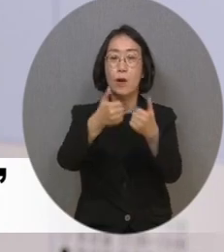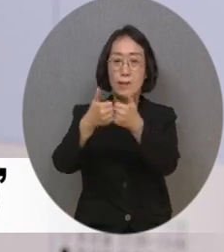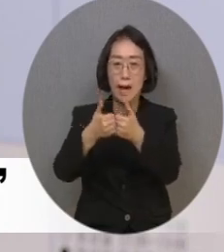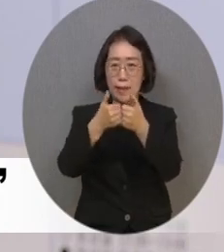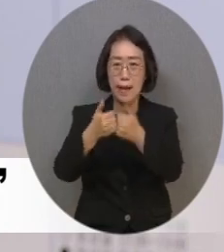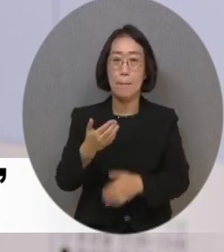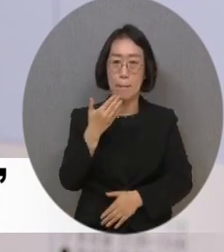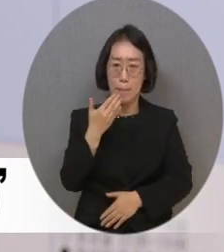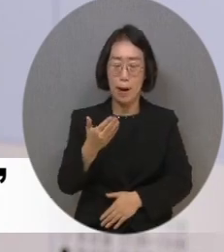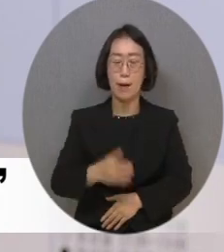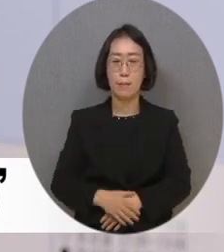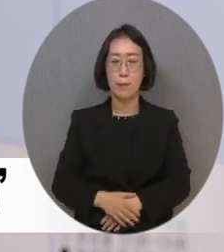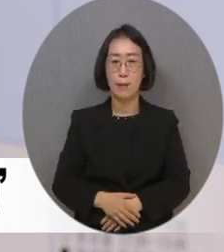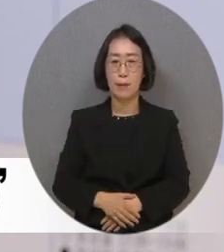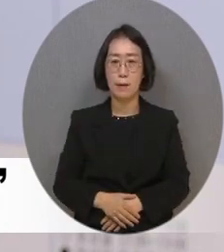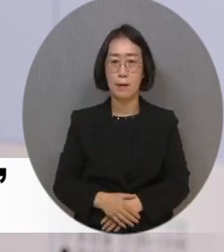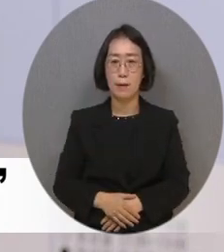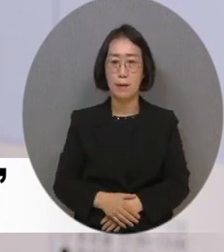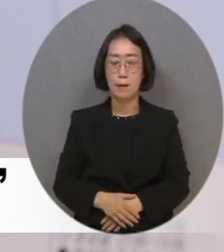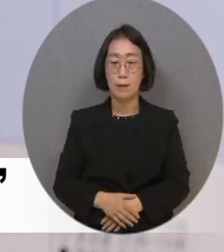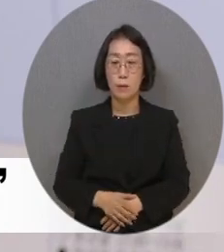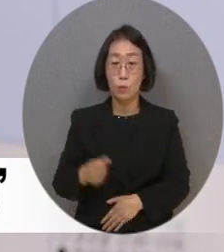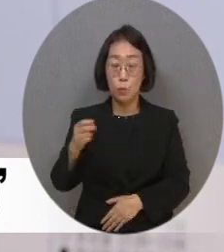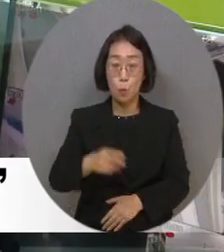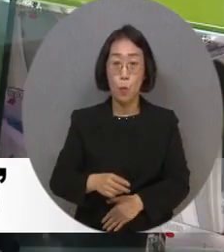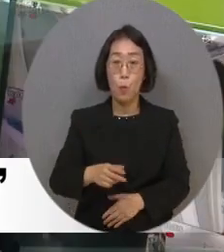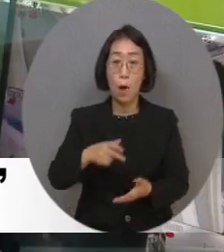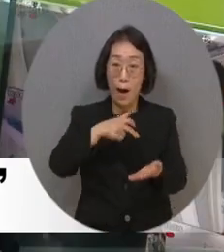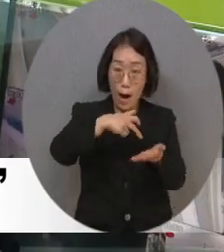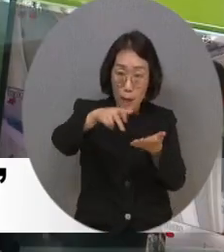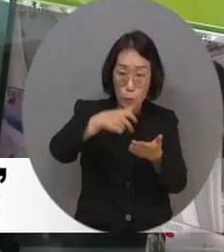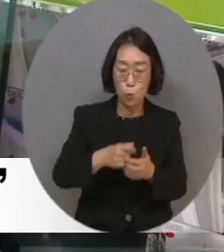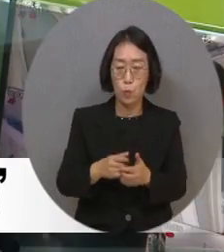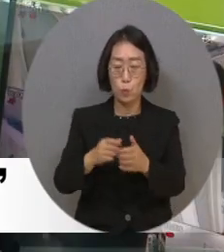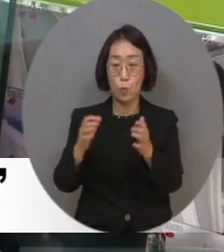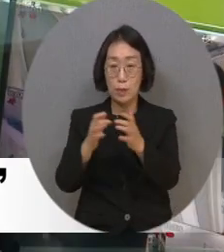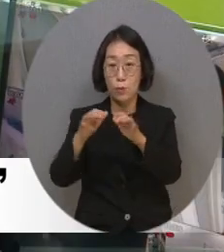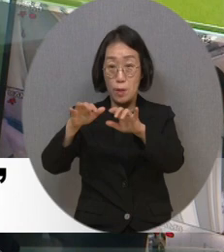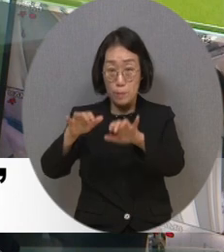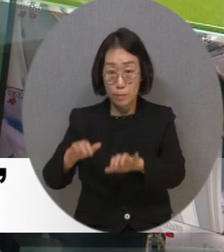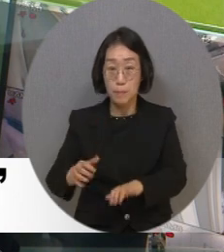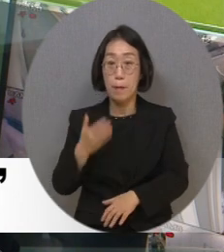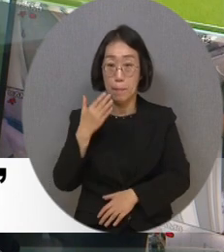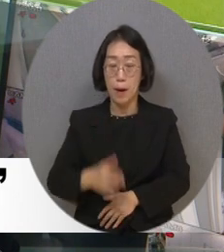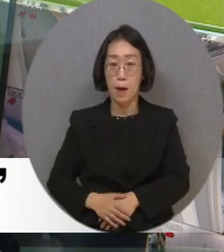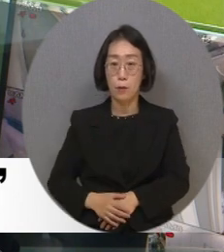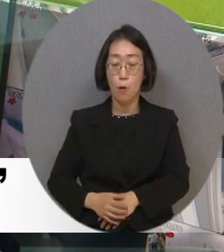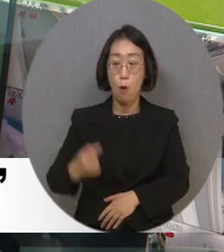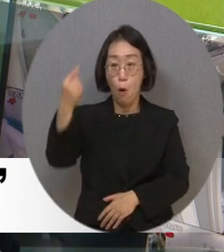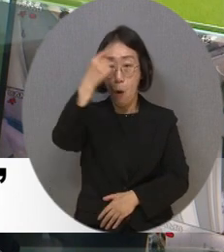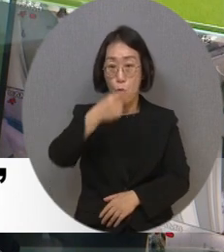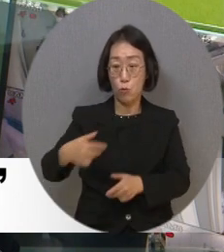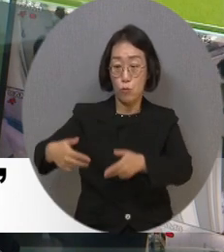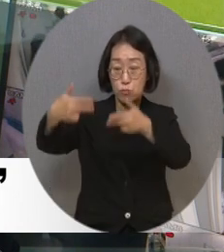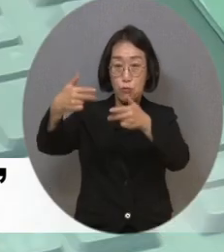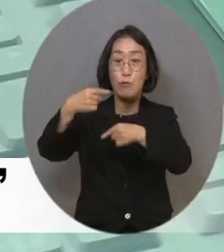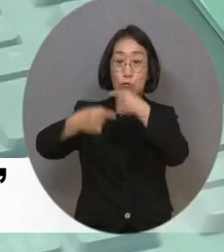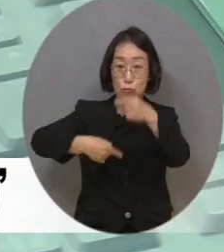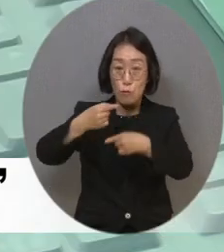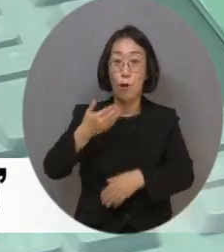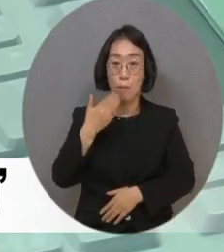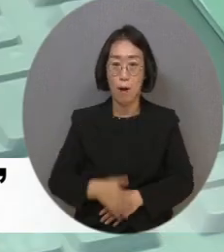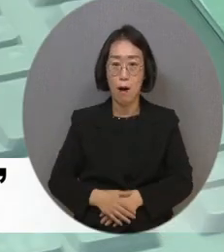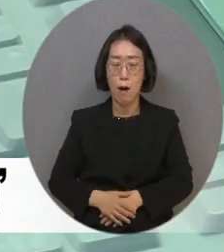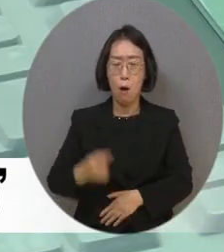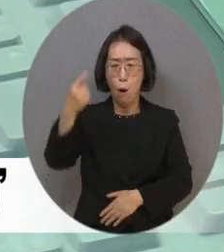직접 상담을 진행합니다 또한 카카오톡과 온라인 채팅 상담은 물론 화상 수어 상담이 가능하고